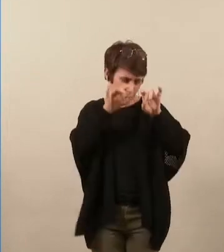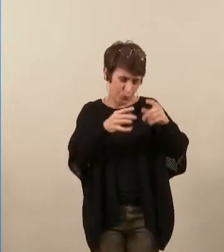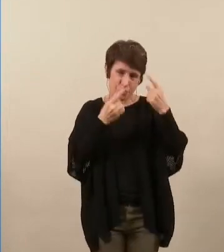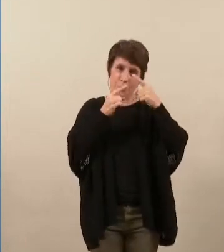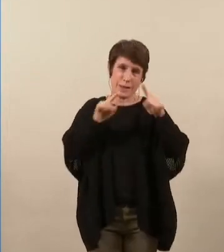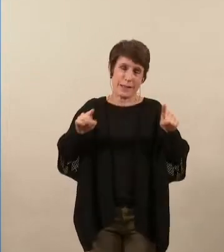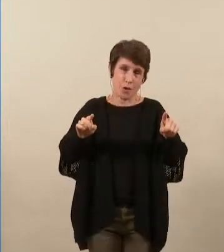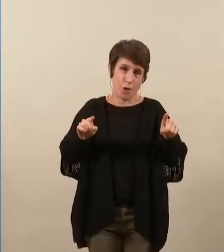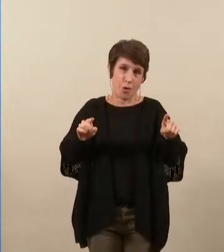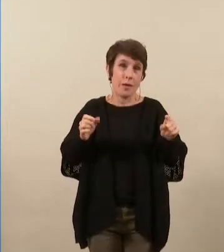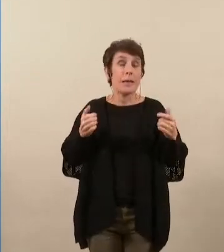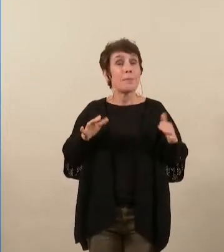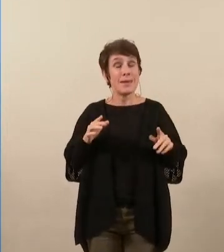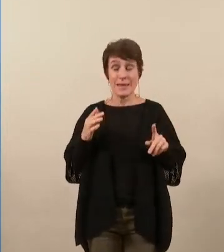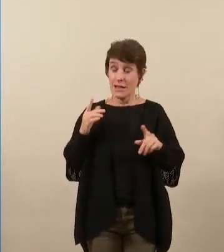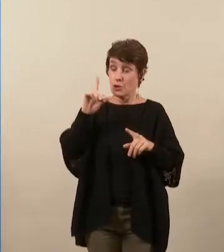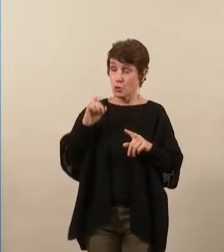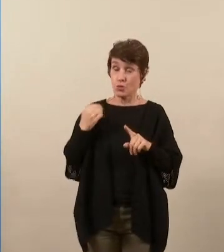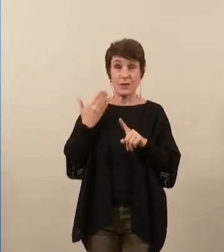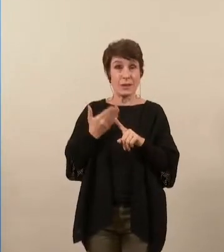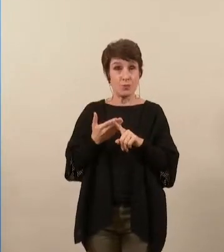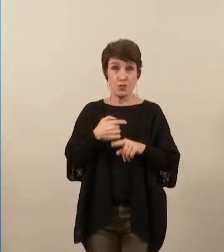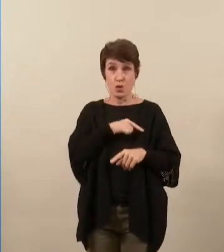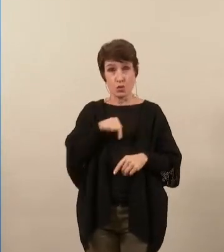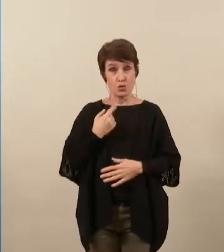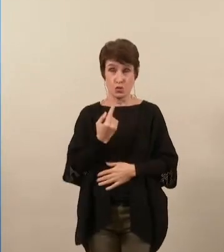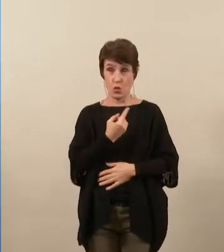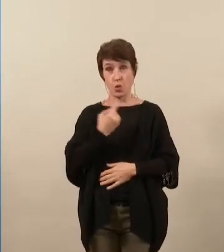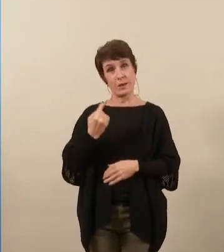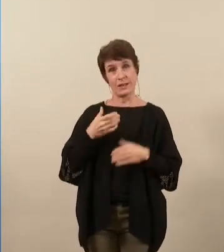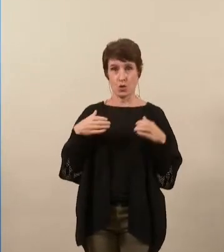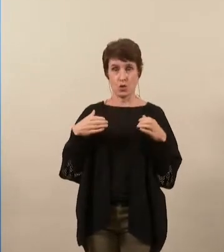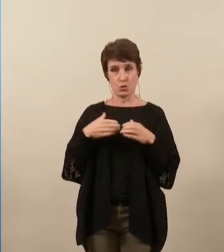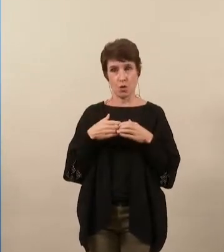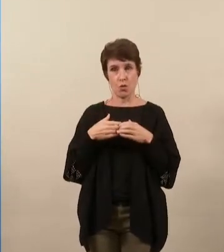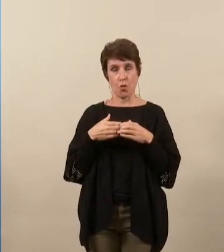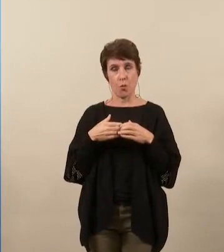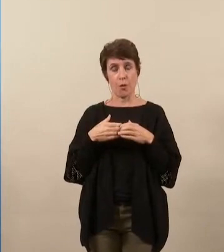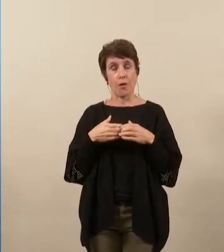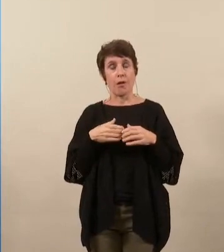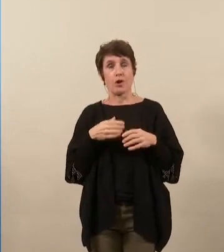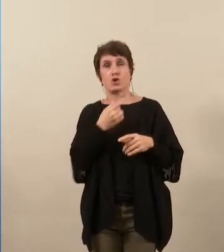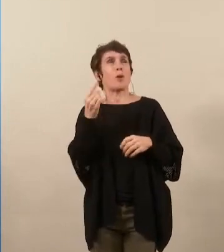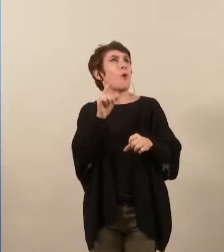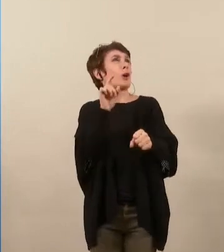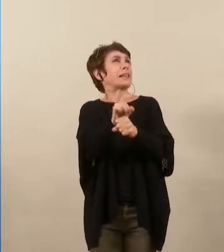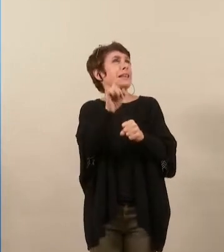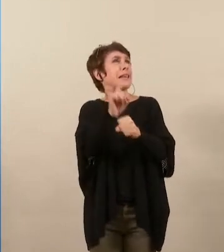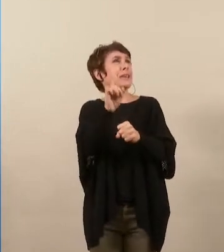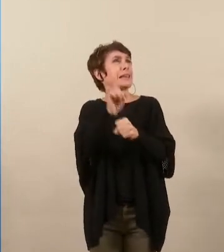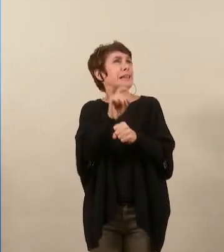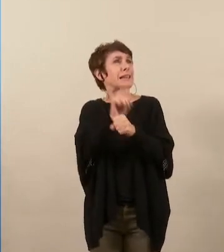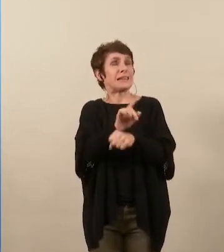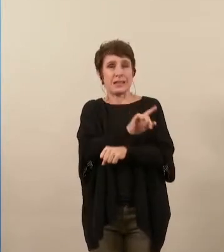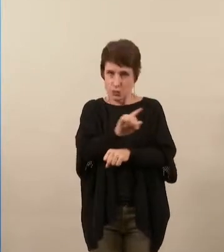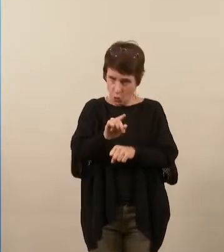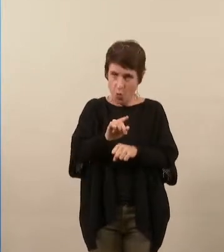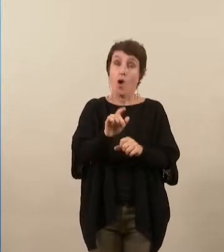sommes le seul groupe depuis le début à dépasser le stade du constat et la simple critique pour proposer des